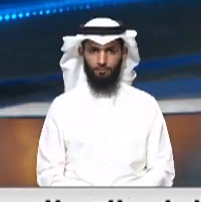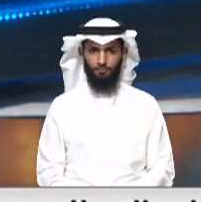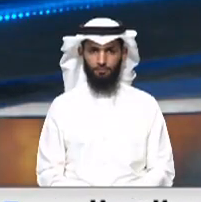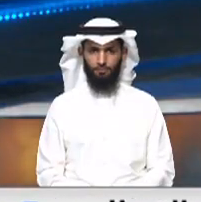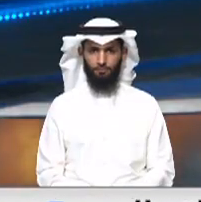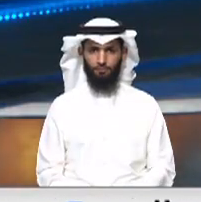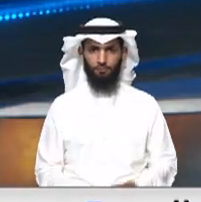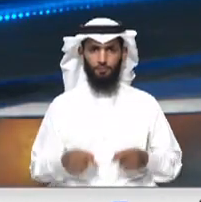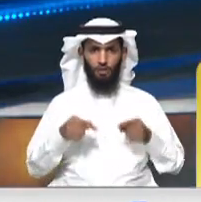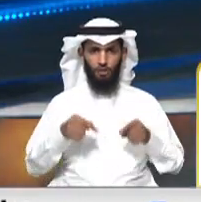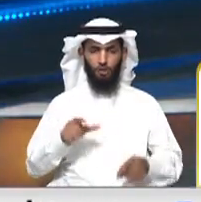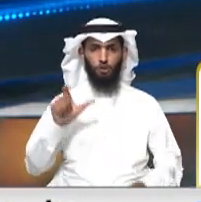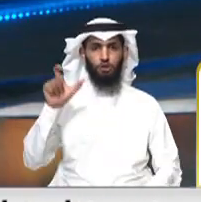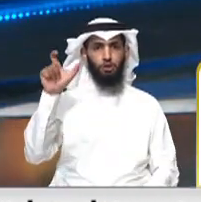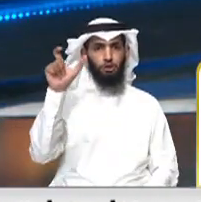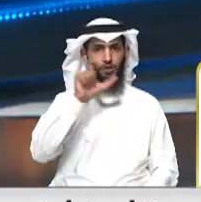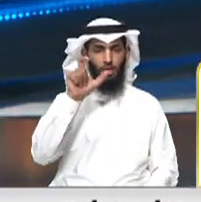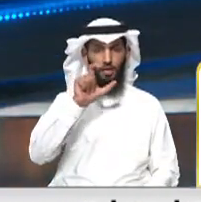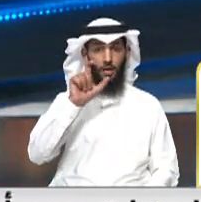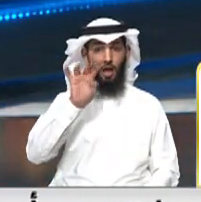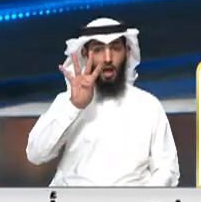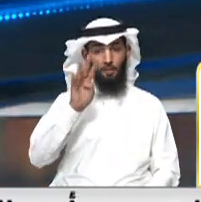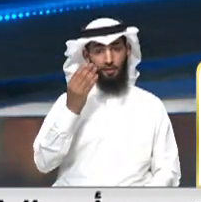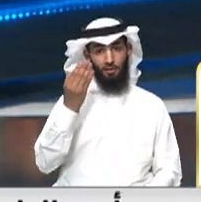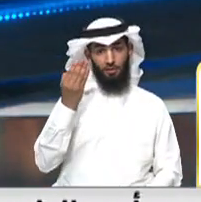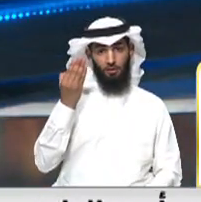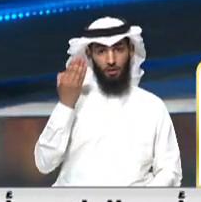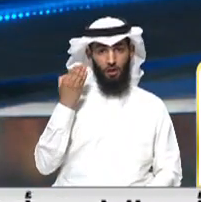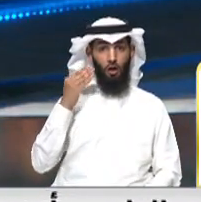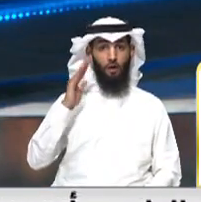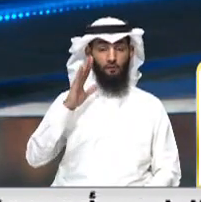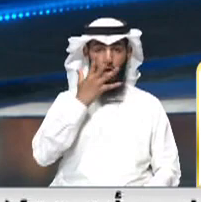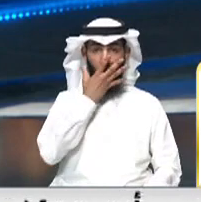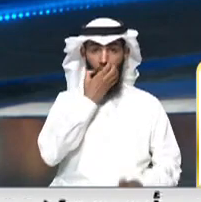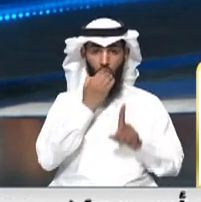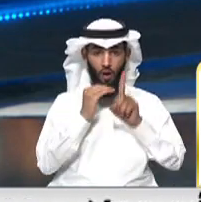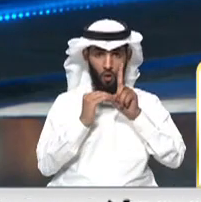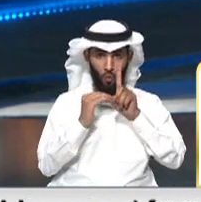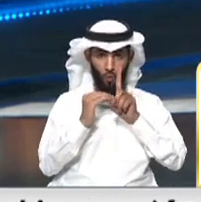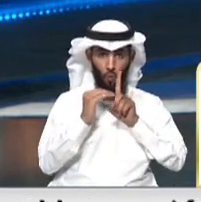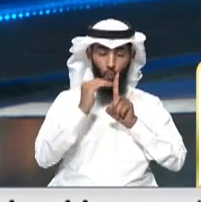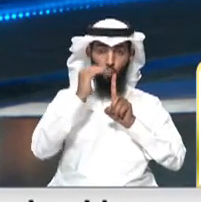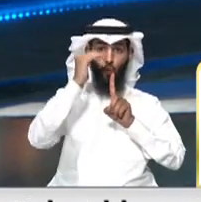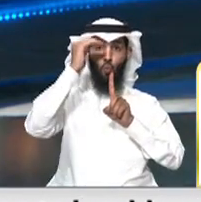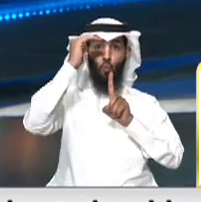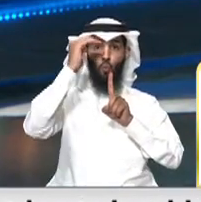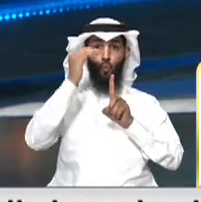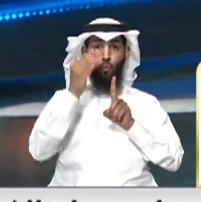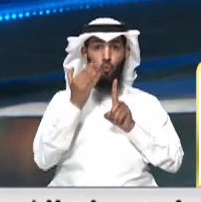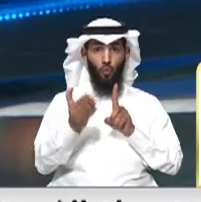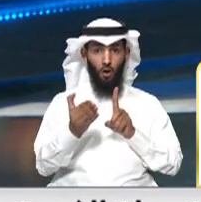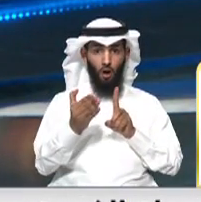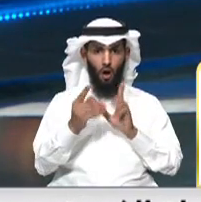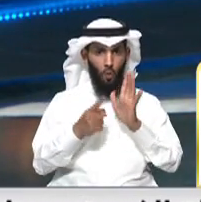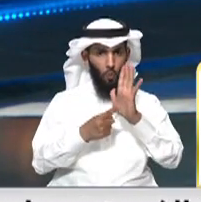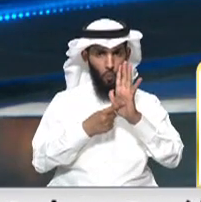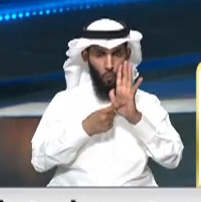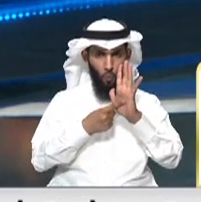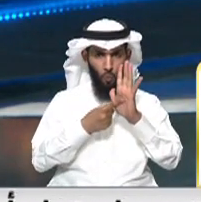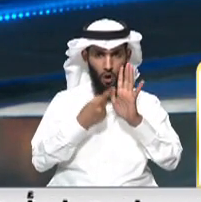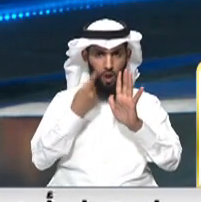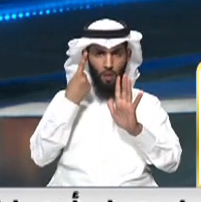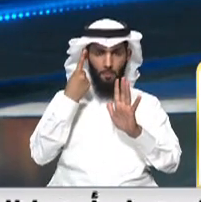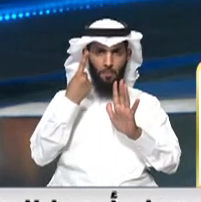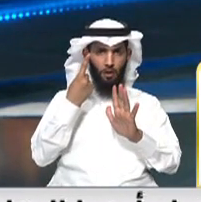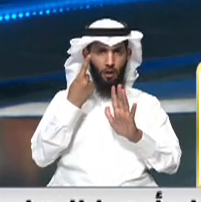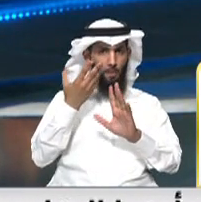سجل شهر ابريل الماضي درجات حراره قياسيه وغير مسبوقه حيث